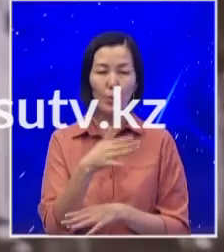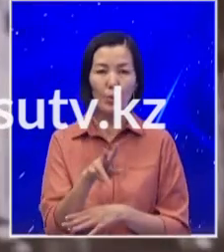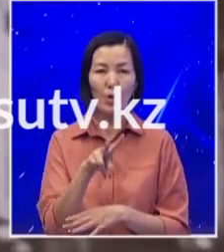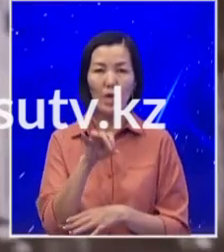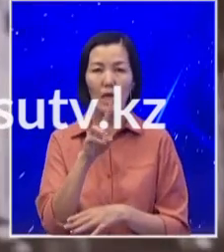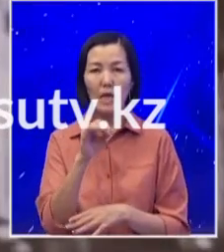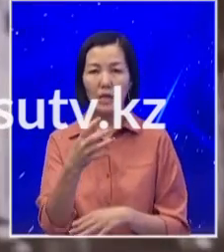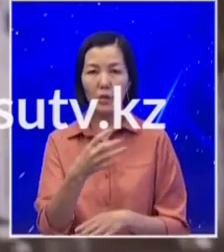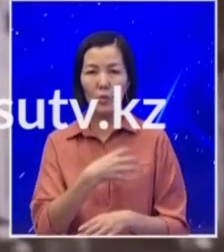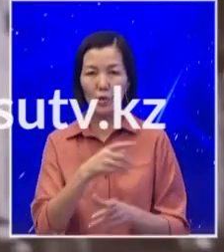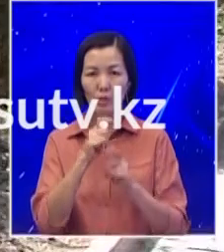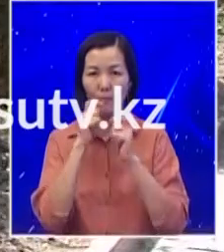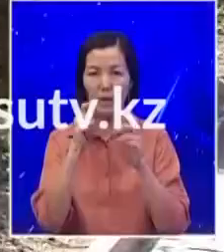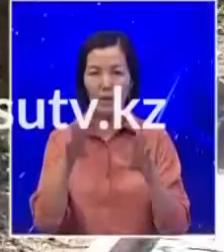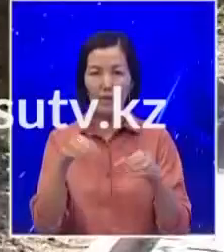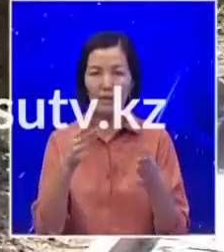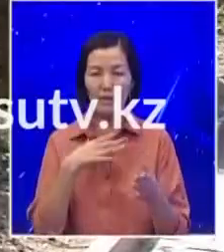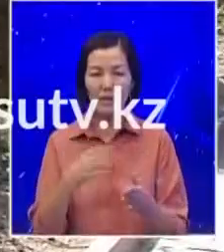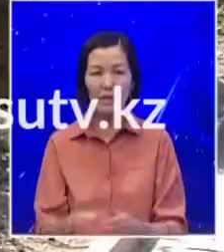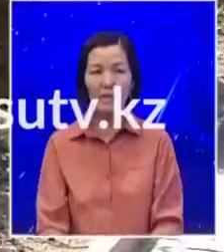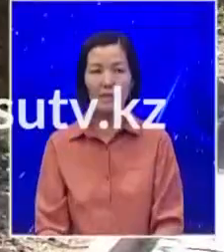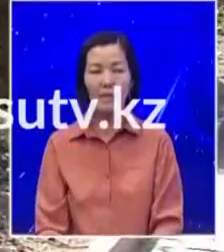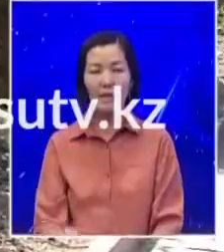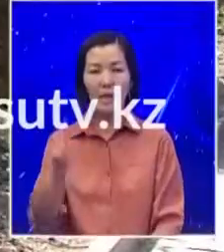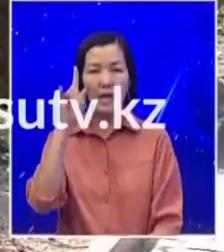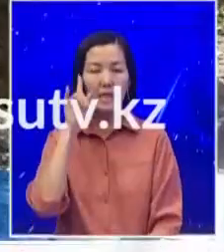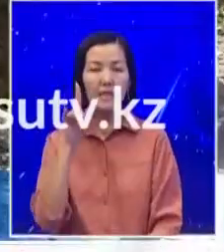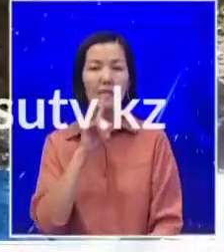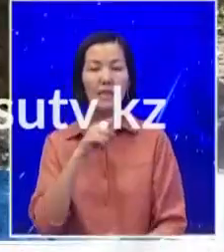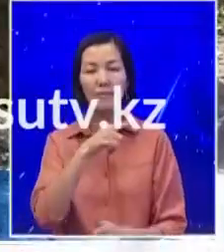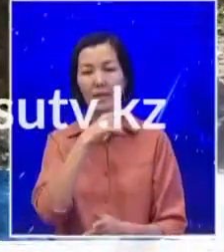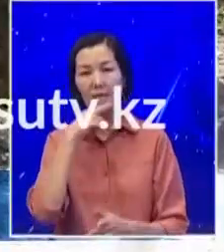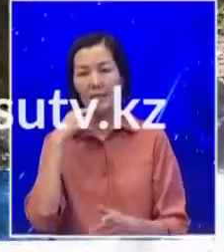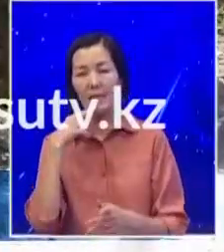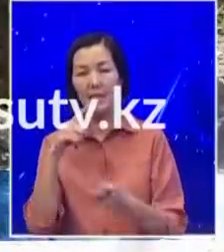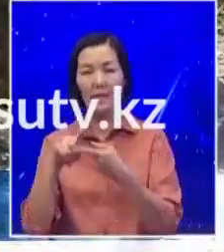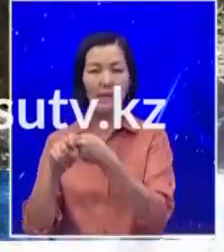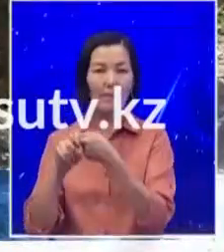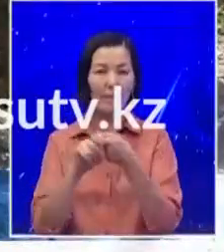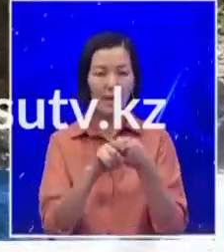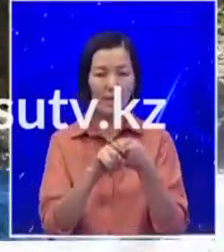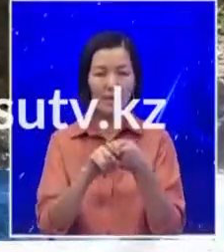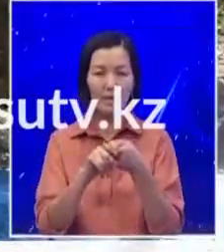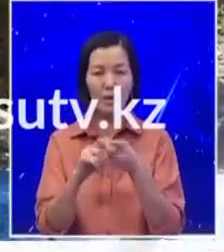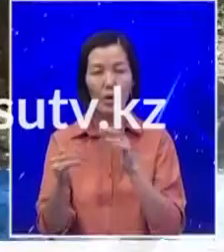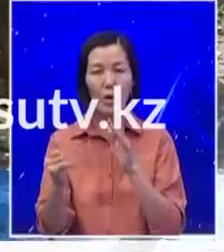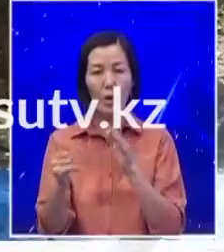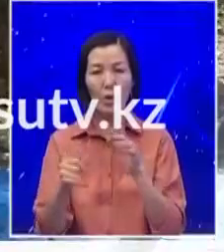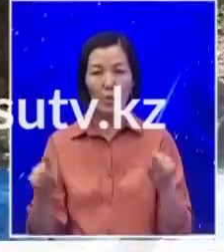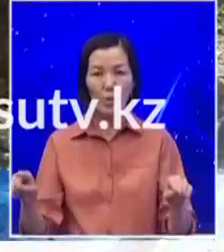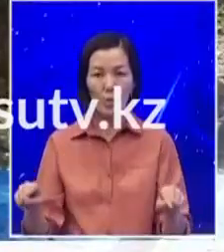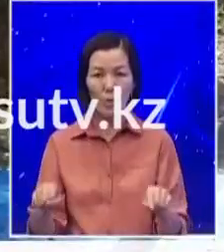ордендерімен марапатталды. Бұл кісі сонымен бірге Қазақстан мен Ресейдің арасындағы байланысты орнатушы адам. Өз